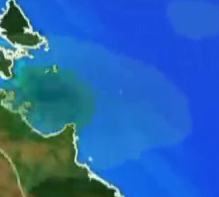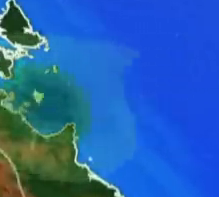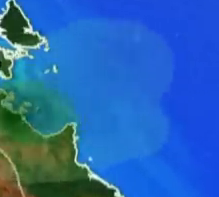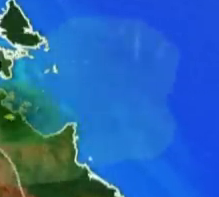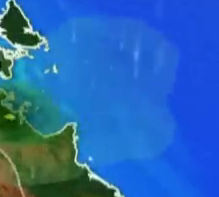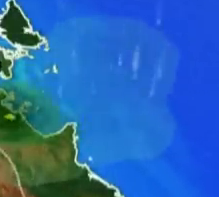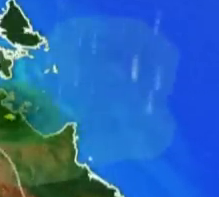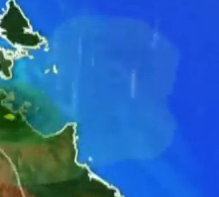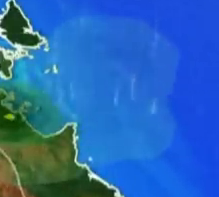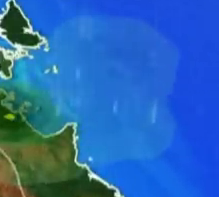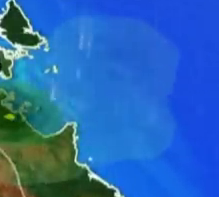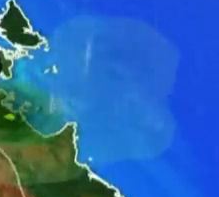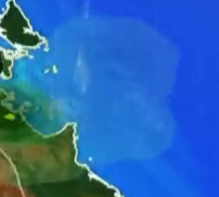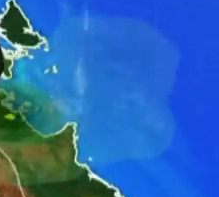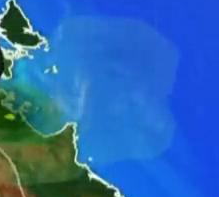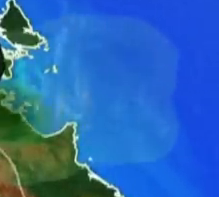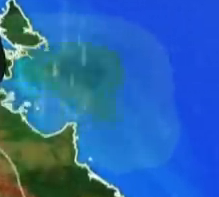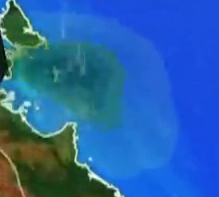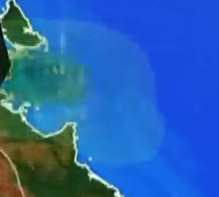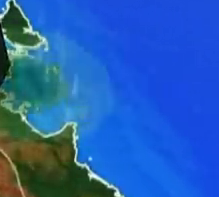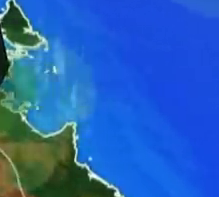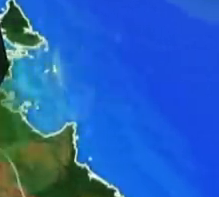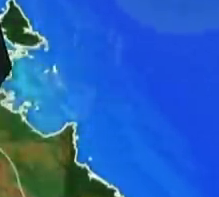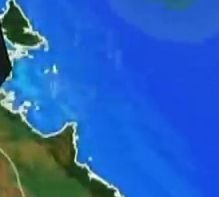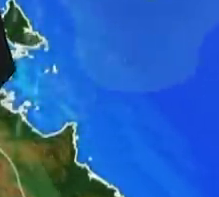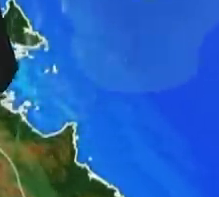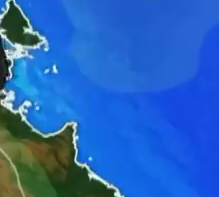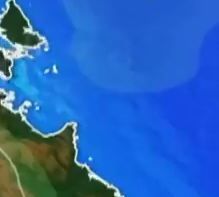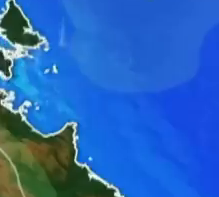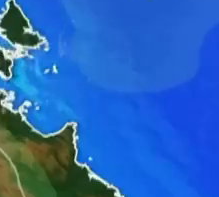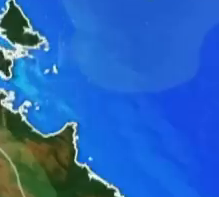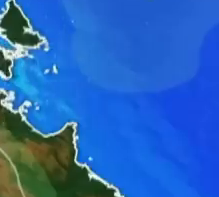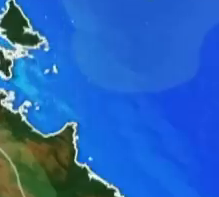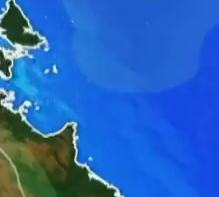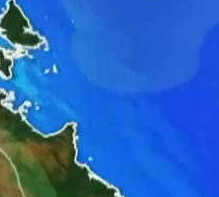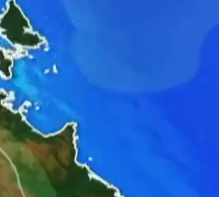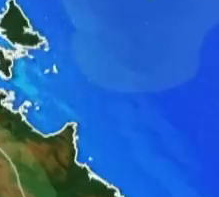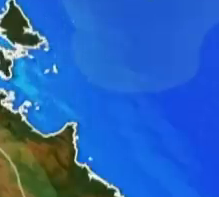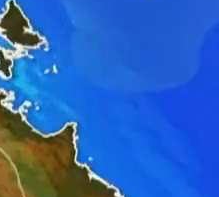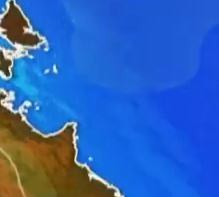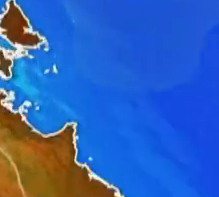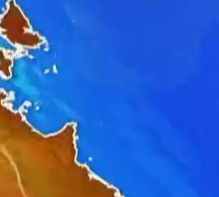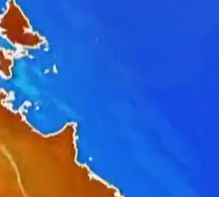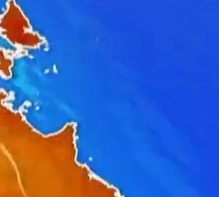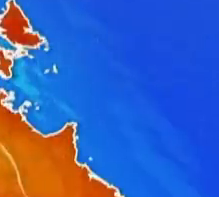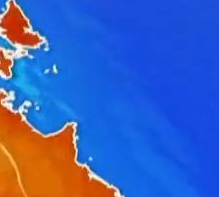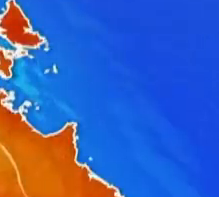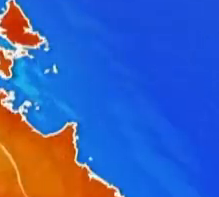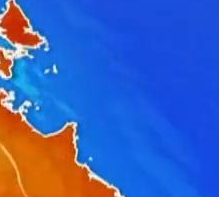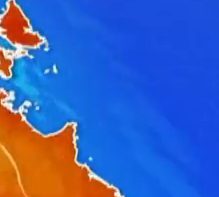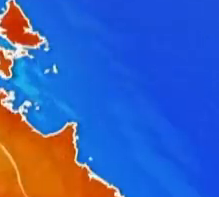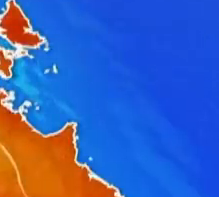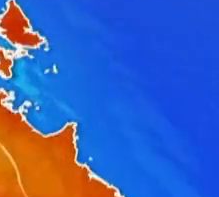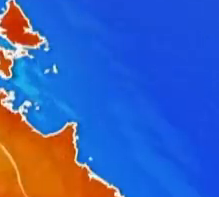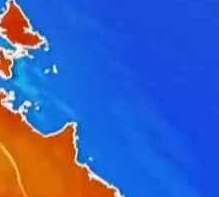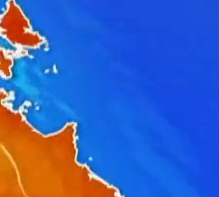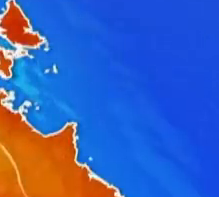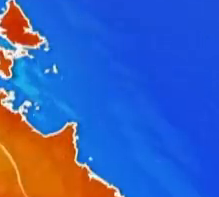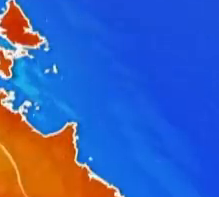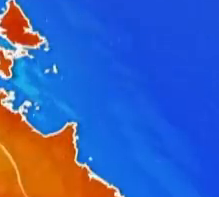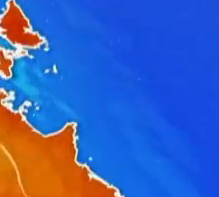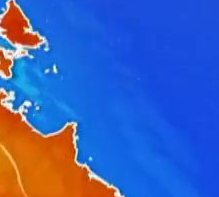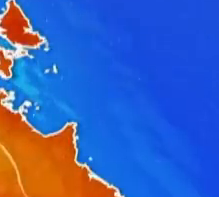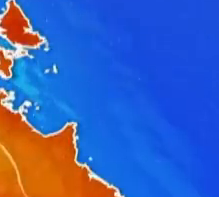sa Samar Island pagsapit ng hapon na mababawasan pagsapit na ng gabi. Nasa 40 degrees din ang heat index bukas